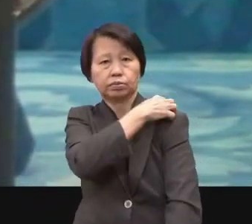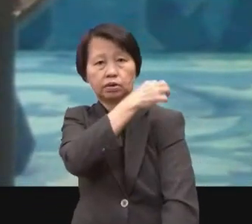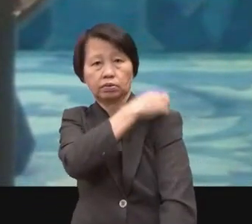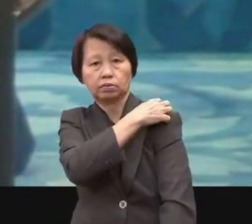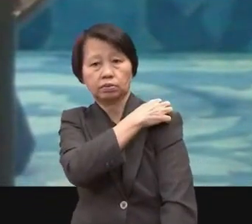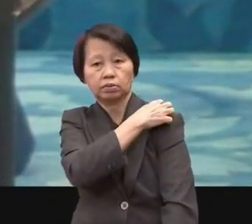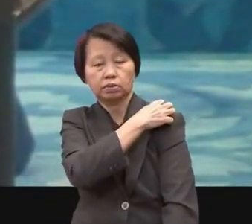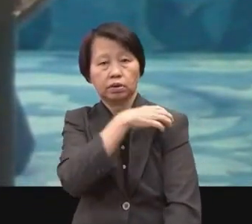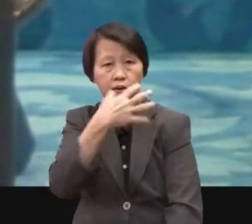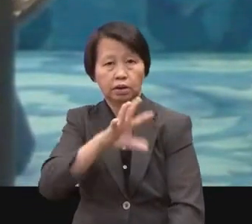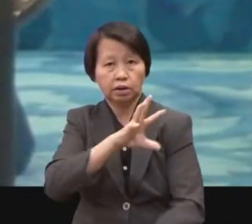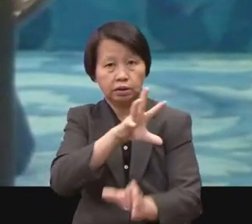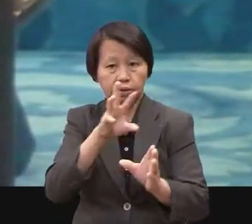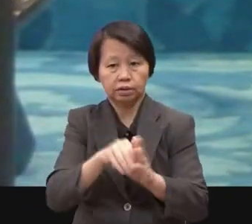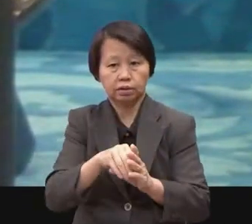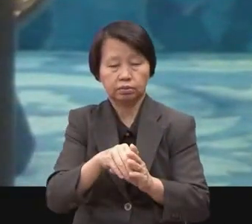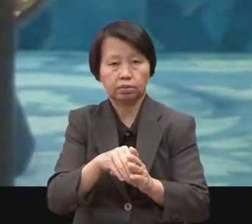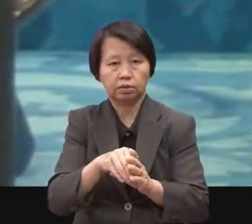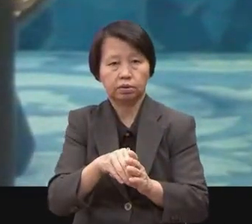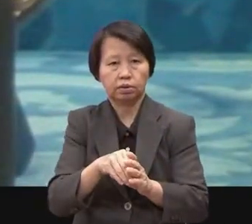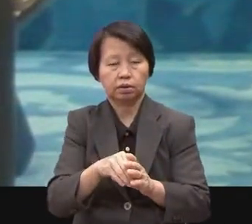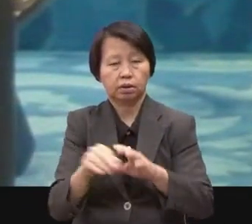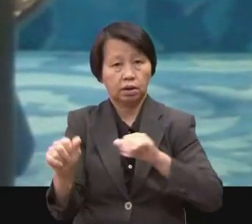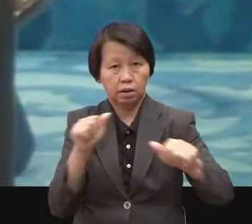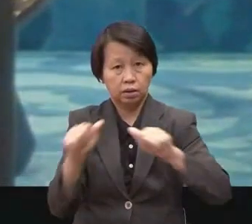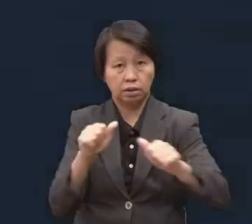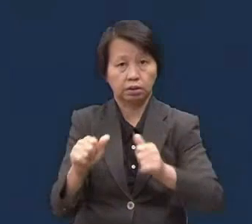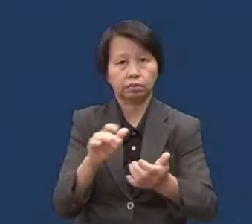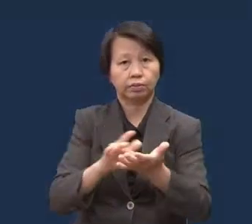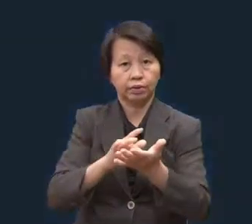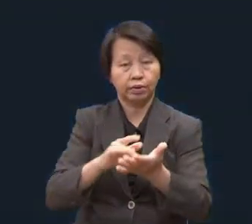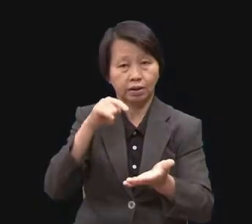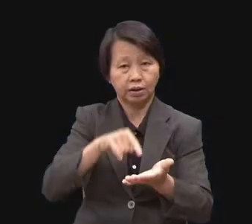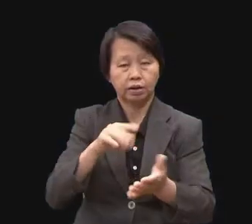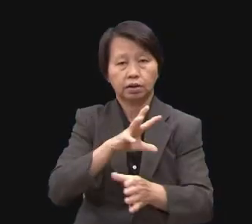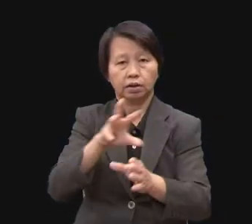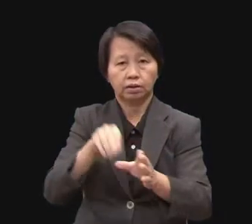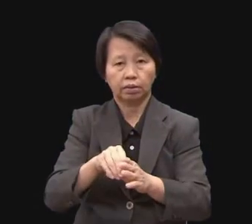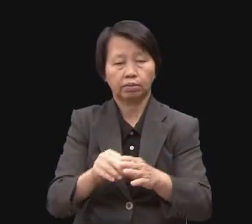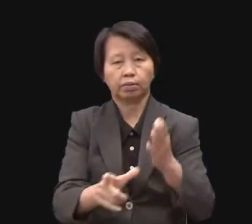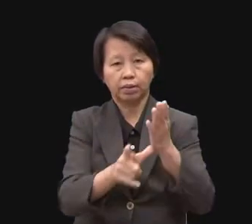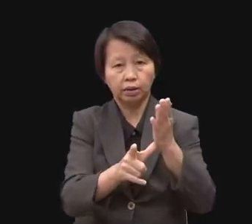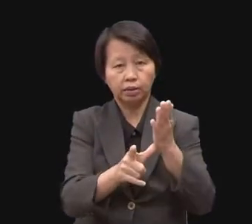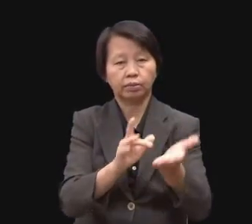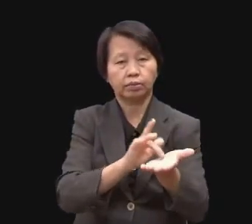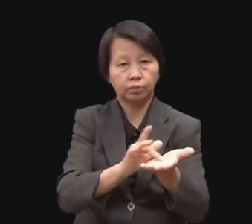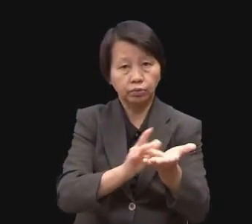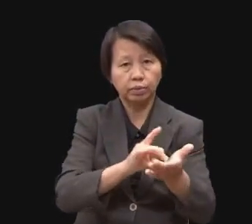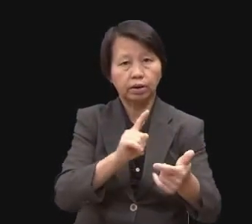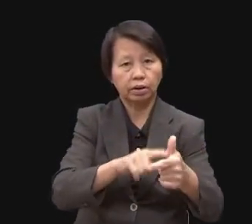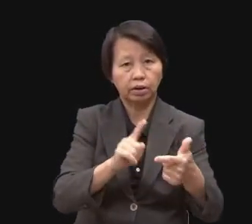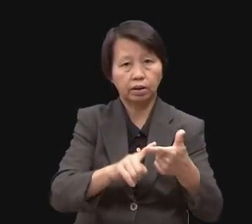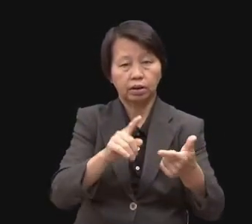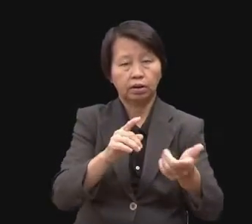yang terlibat dalam kegiatan perbuatan ini termasuk pembantu perbatasan